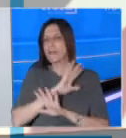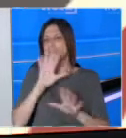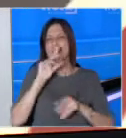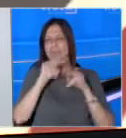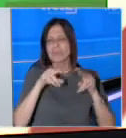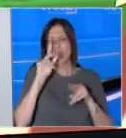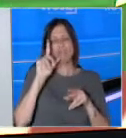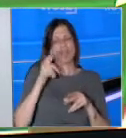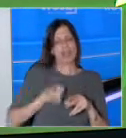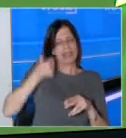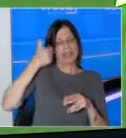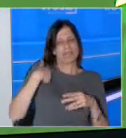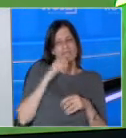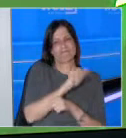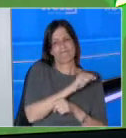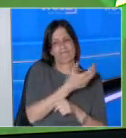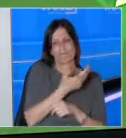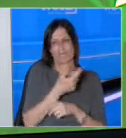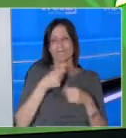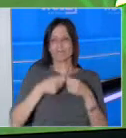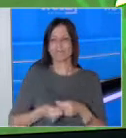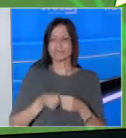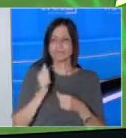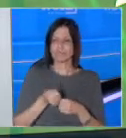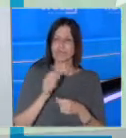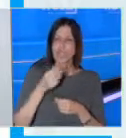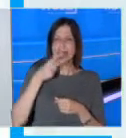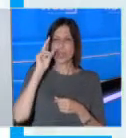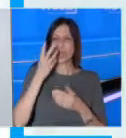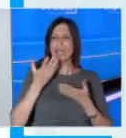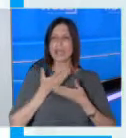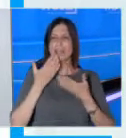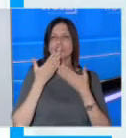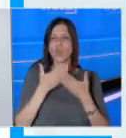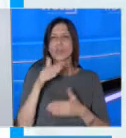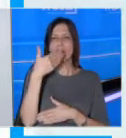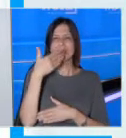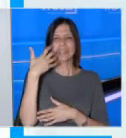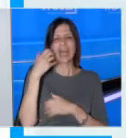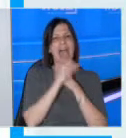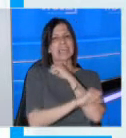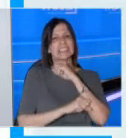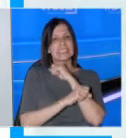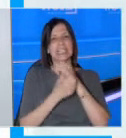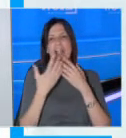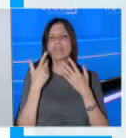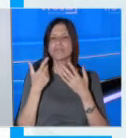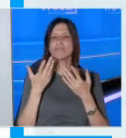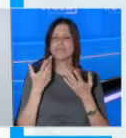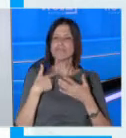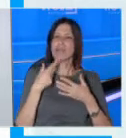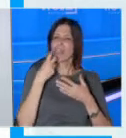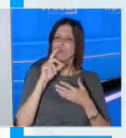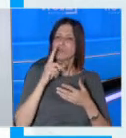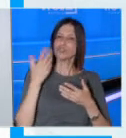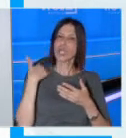אכפת. חבר הכנסת שלמה קרעי מהליכוד צייץ: בקבלה לשירות המדינה ולהשכלה הגבוהה תינתן עדיפות למי ששירת